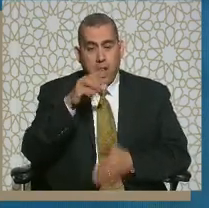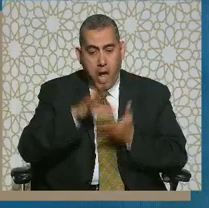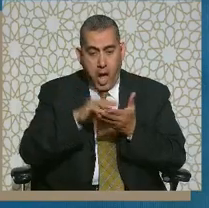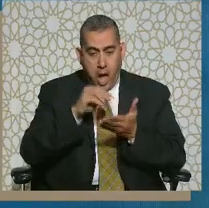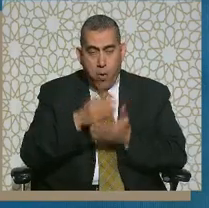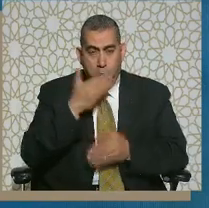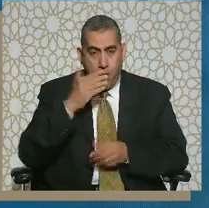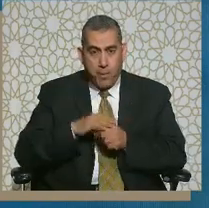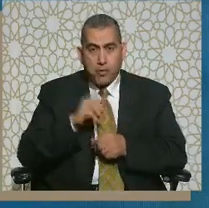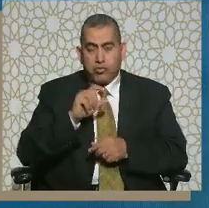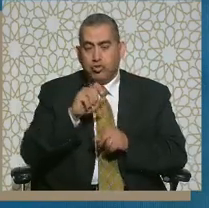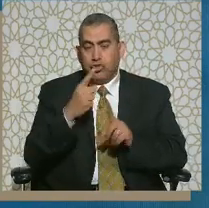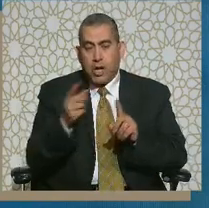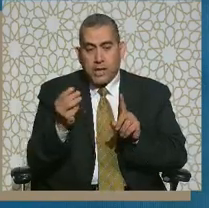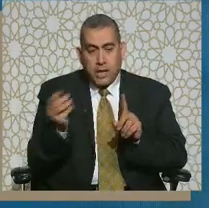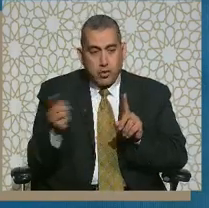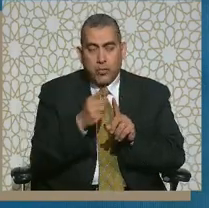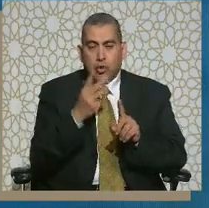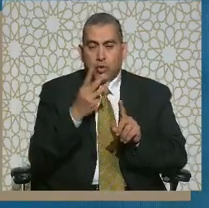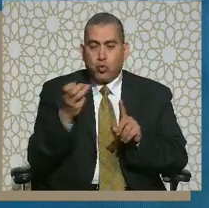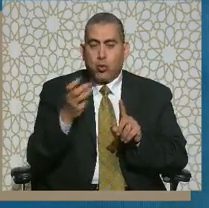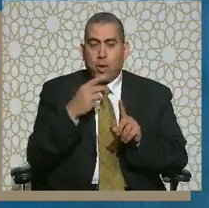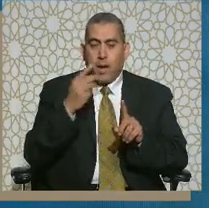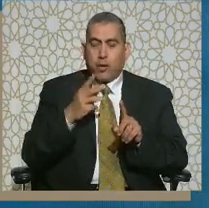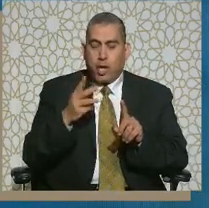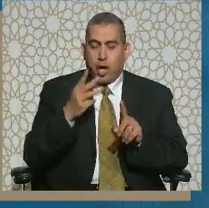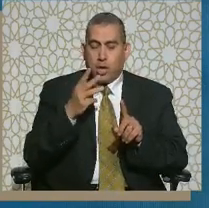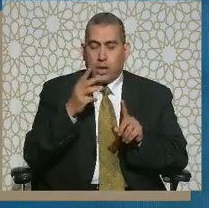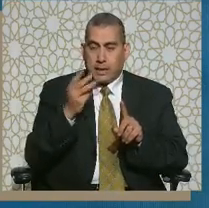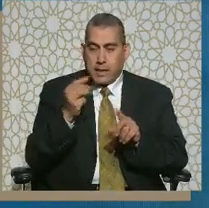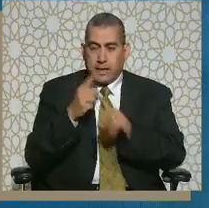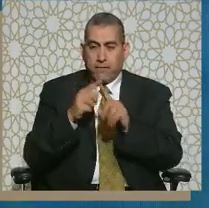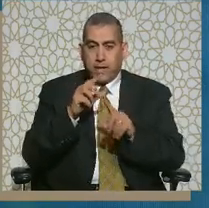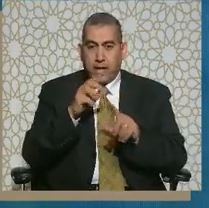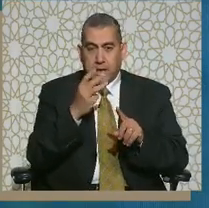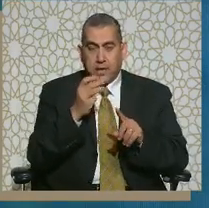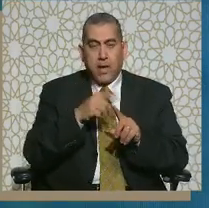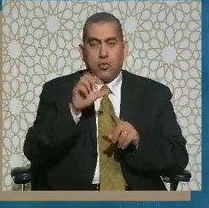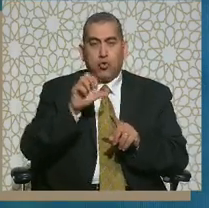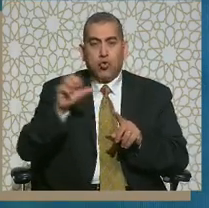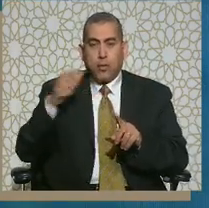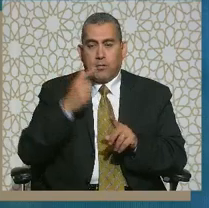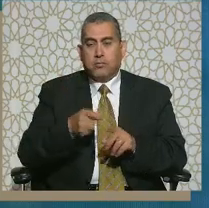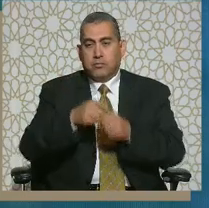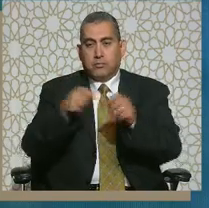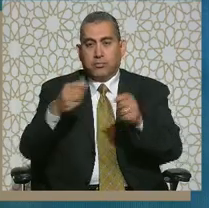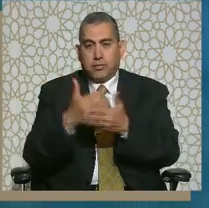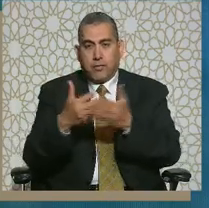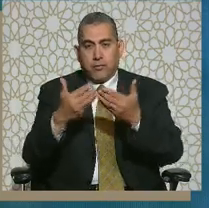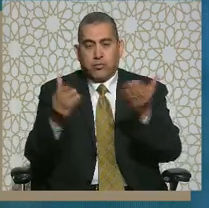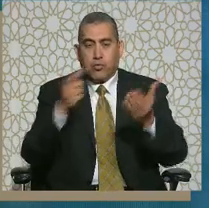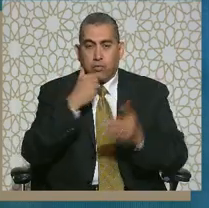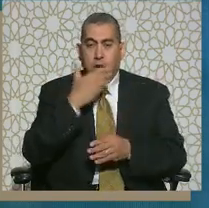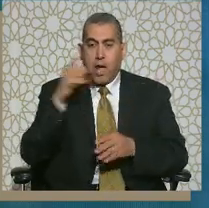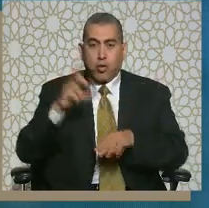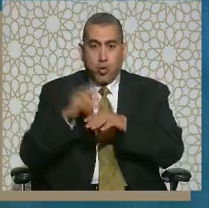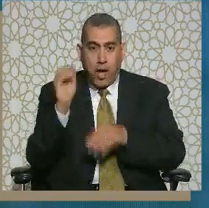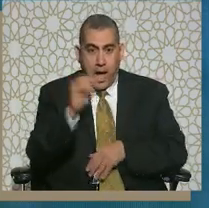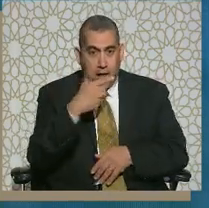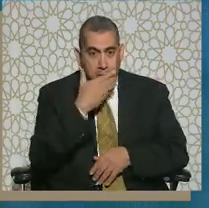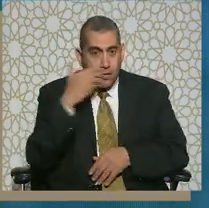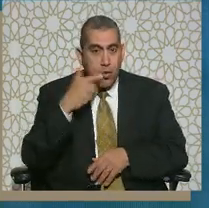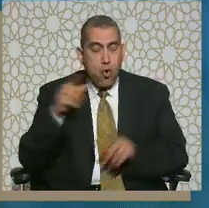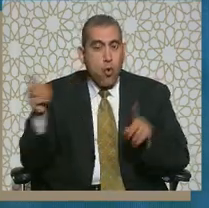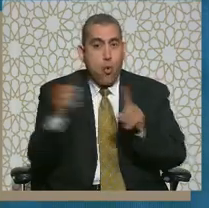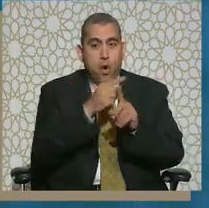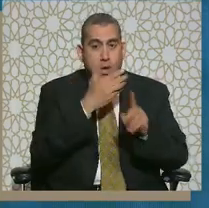تدفعي فديه الشهر كله اه اه ممكن تدفعي فديه الشهر كله لو كان قايلك ان انت مش هتصومي رمضان كله